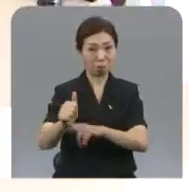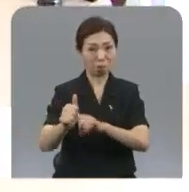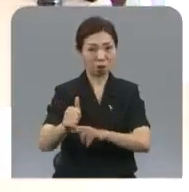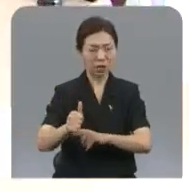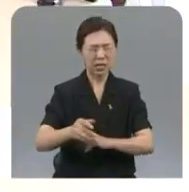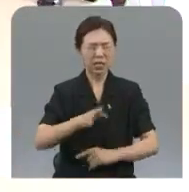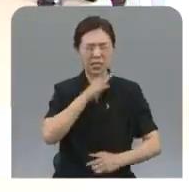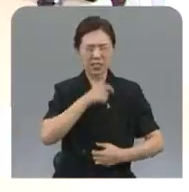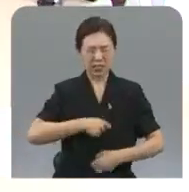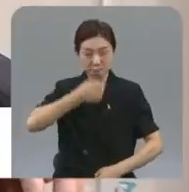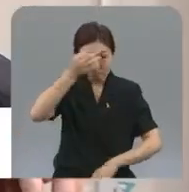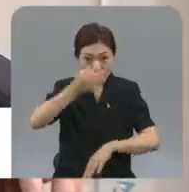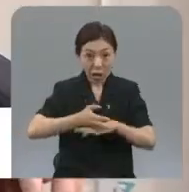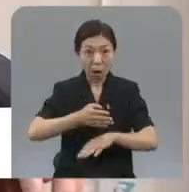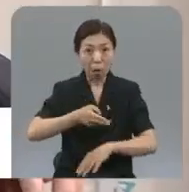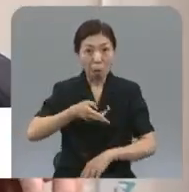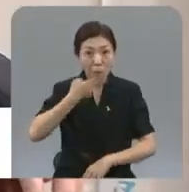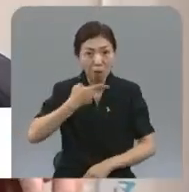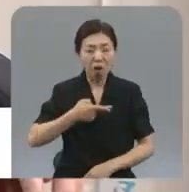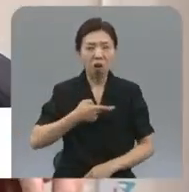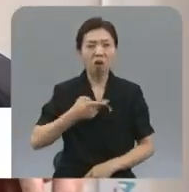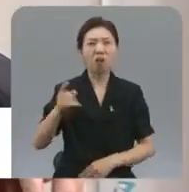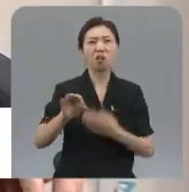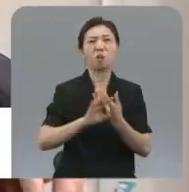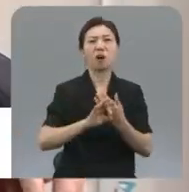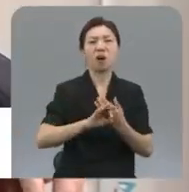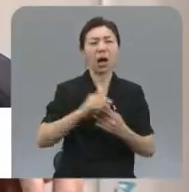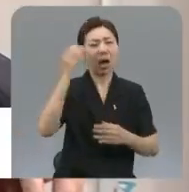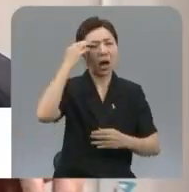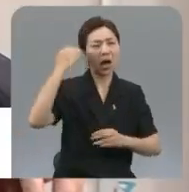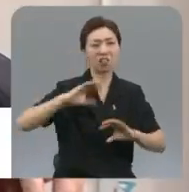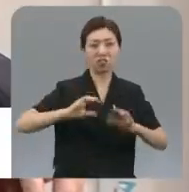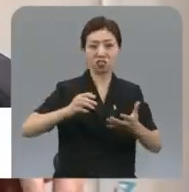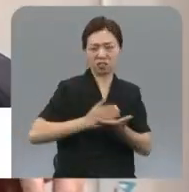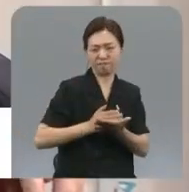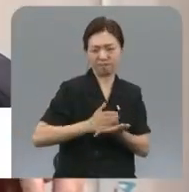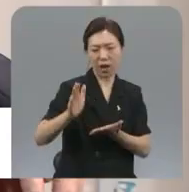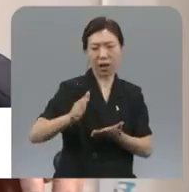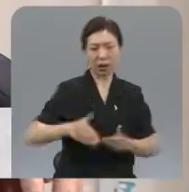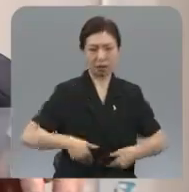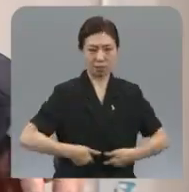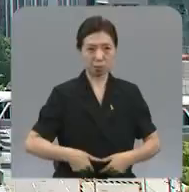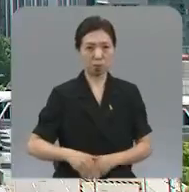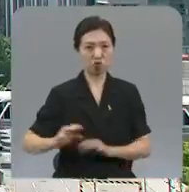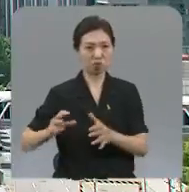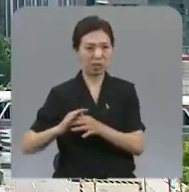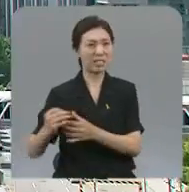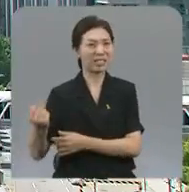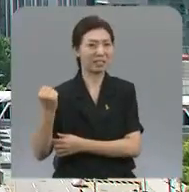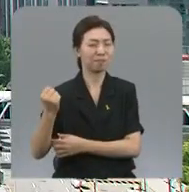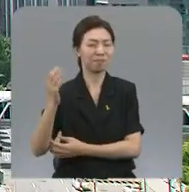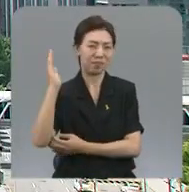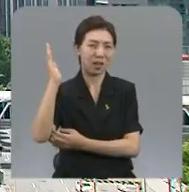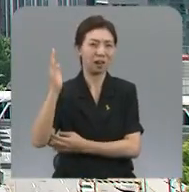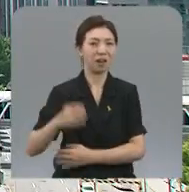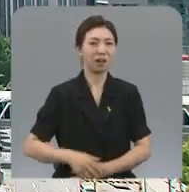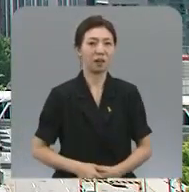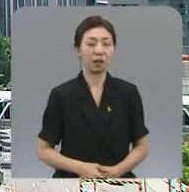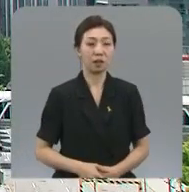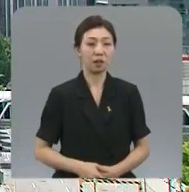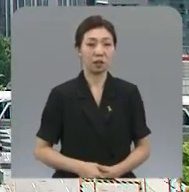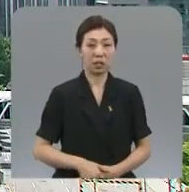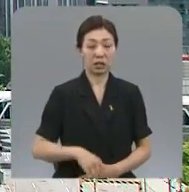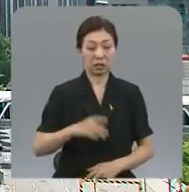вызов пасса Китая посол республика якоря в Пекине чёнчахо был приглашен в МИД Китая замминистра но он